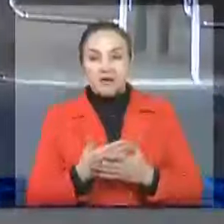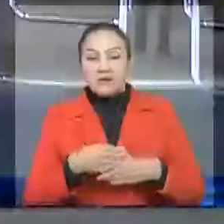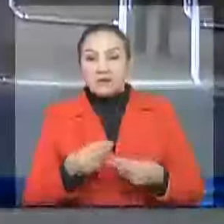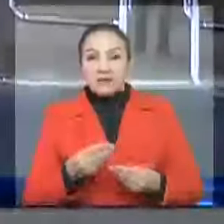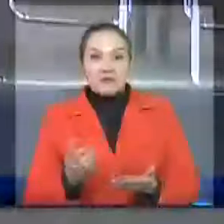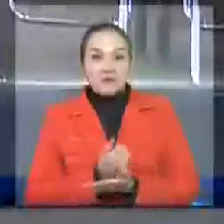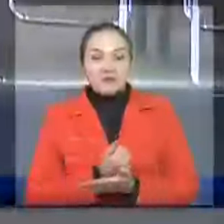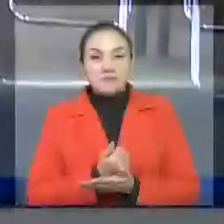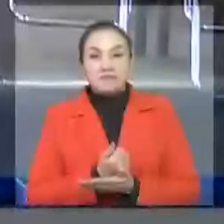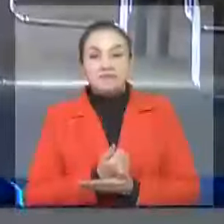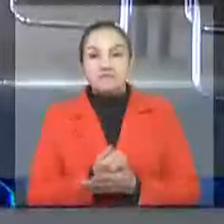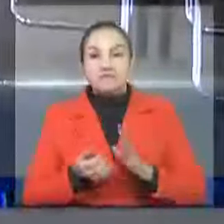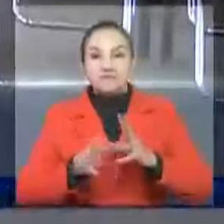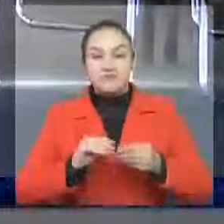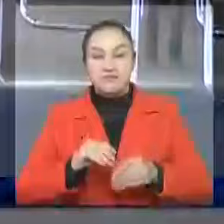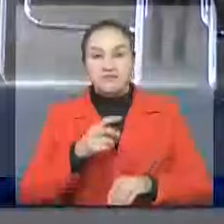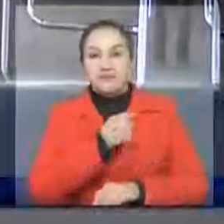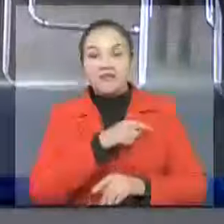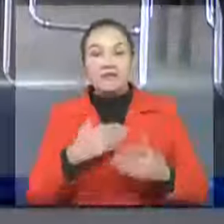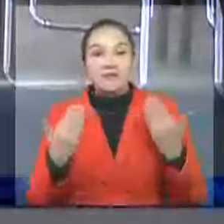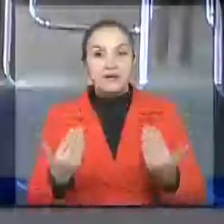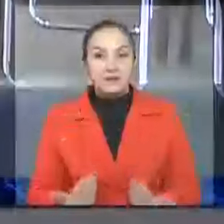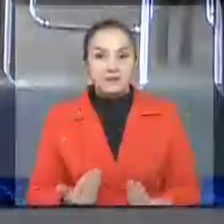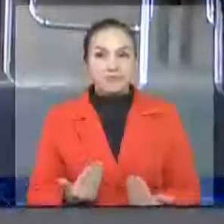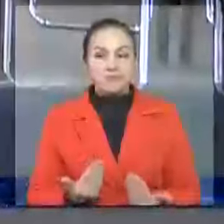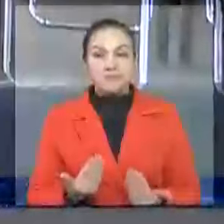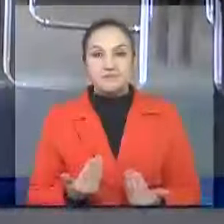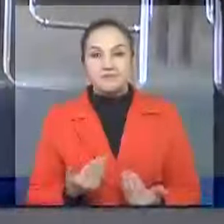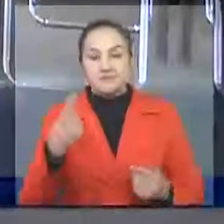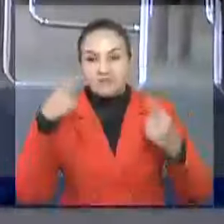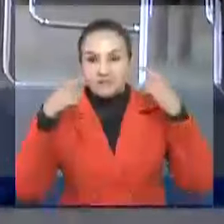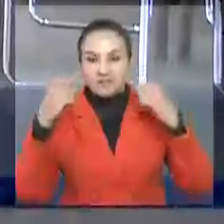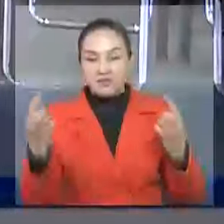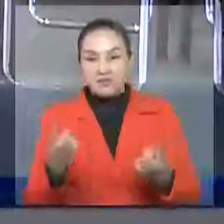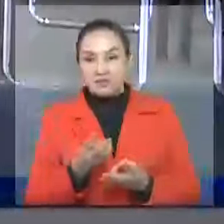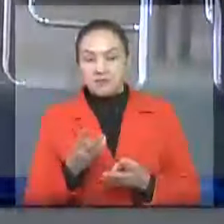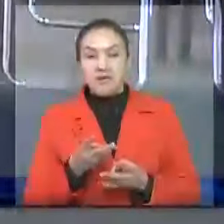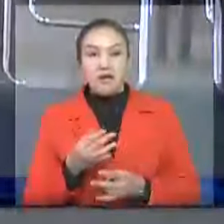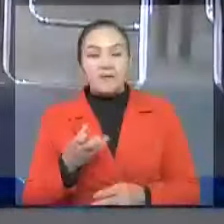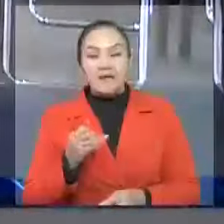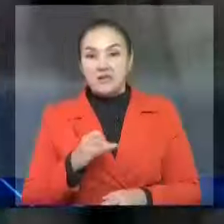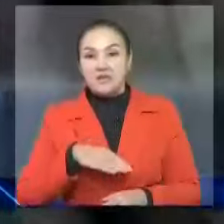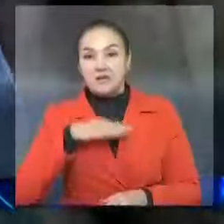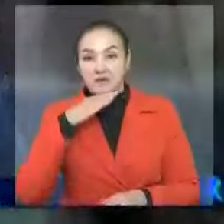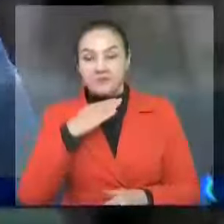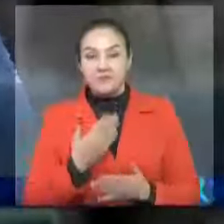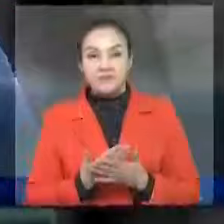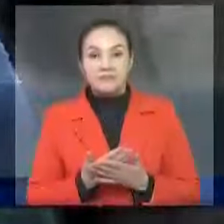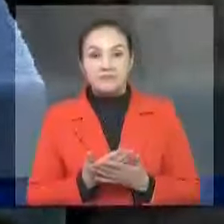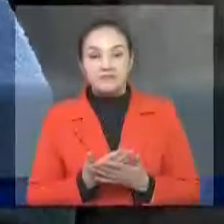болып табылады. Жалпы медицина саласында қазіргі таңда осы тың идеяларды қажет ететін өзекті мәселелер жеткілікті.